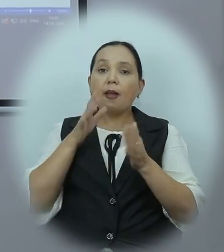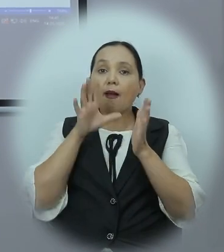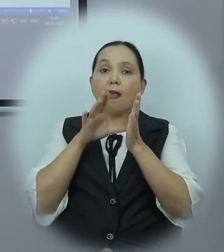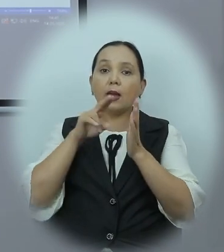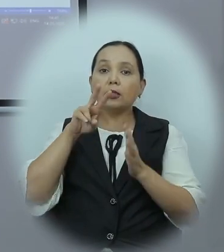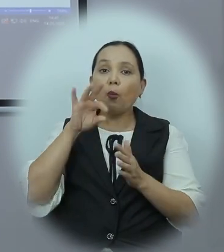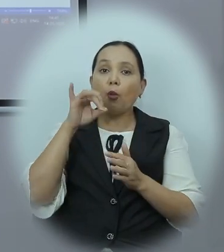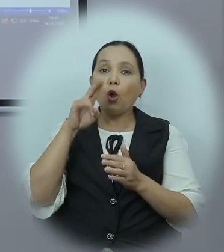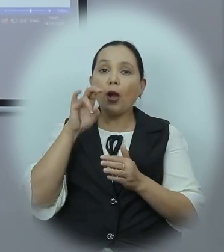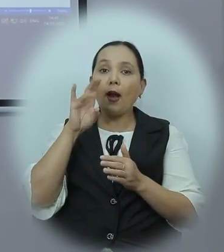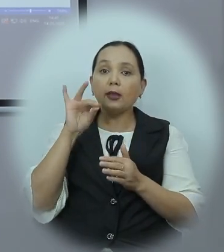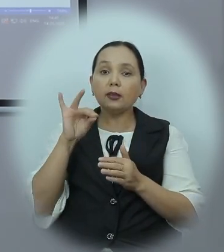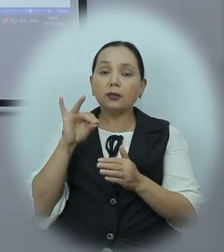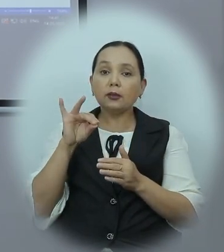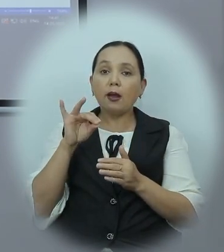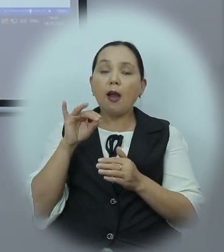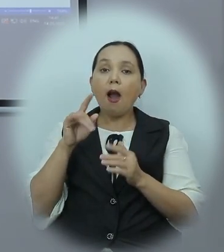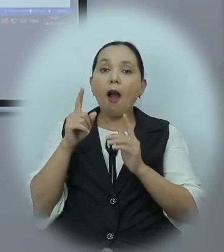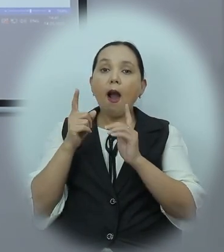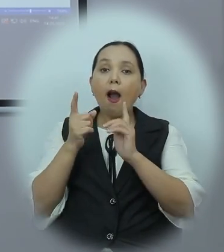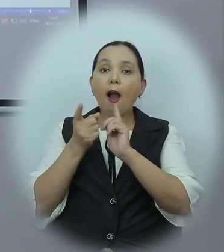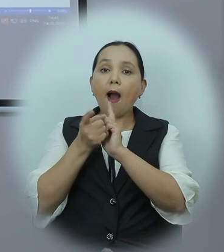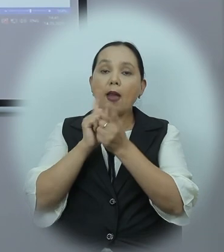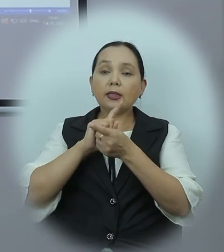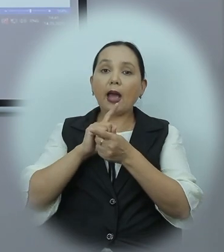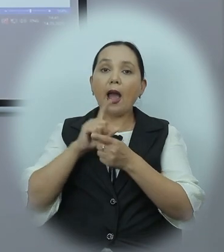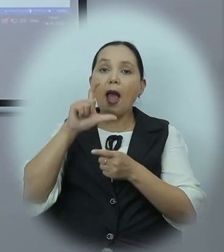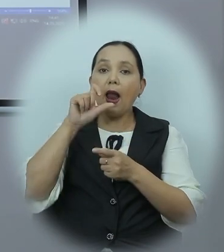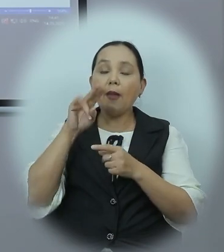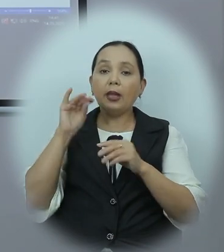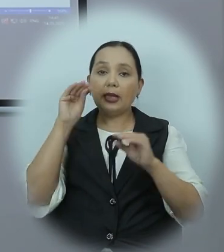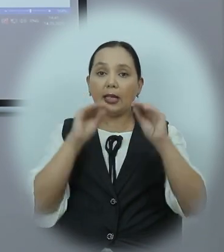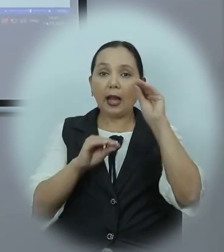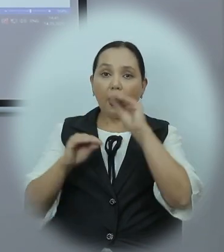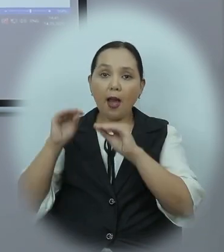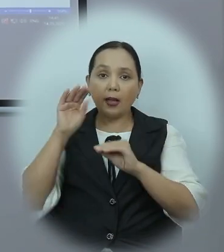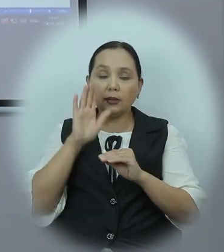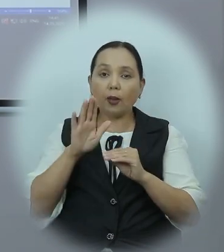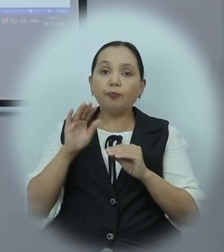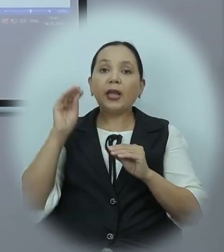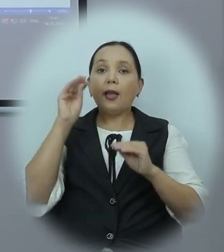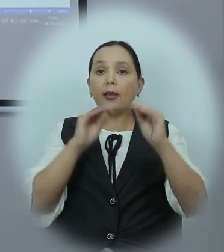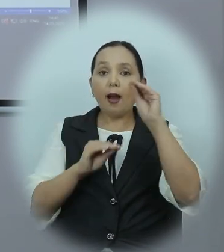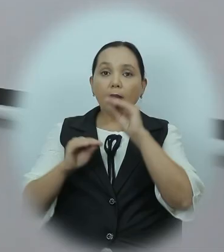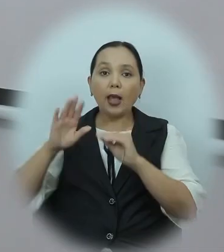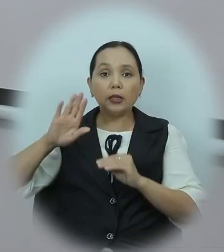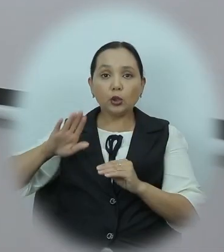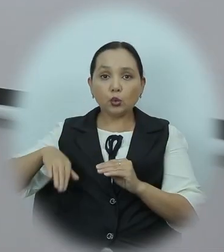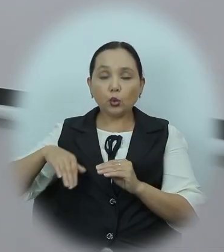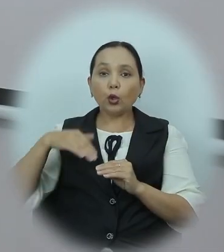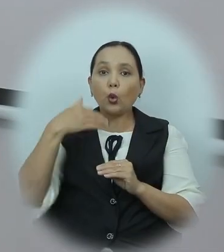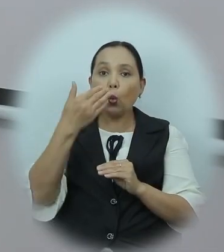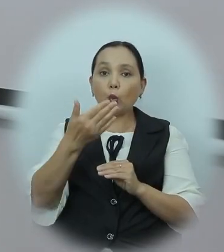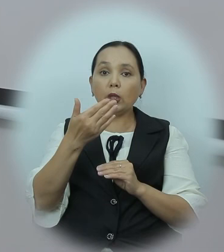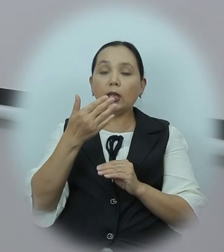elektr plokani qaytadan elementlari joyiga qo'yib yig'iladi. Yig'ilganidan so'ng